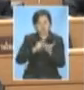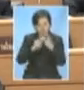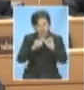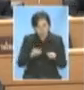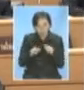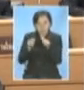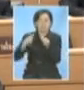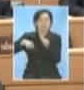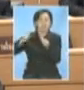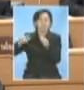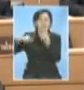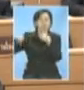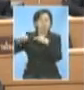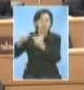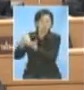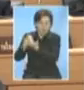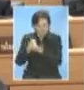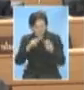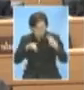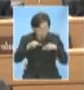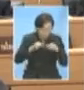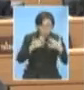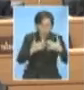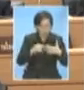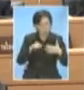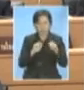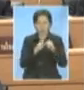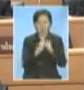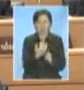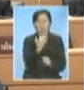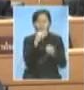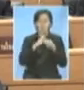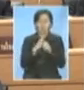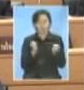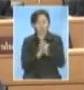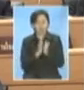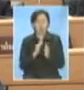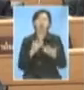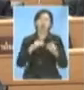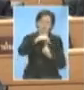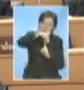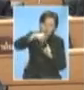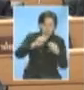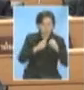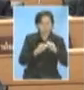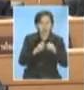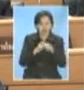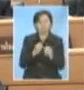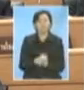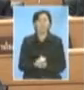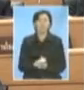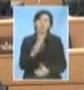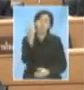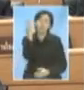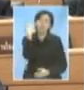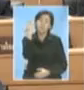แลมลภาวะในส่วนของบริเวณมาบตาพุธซึ่งก็เป็นนิคมอุตสาหกรรมซะเป็นส่วนใหญ่ท่านประธานทราบไหมครับว่าในขณะนั้นเ